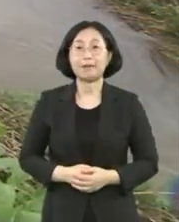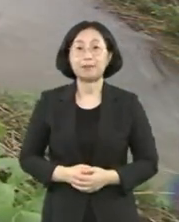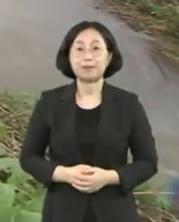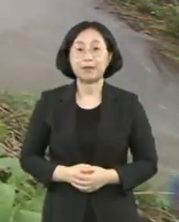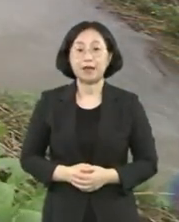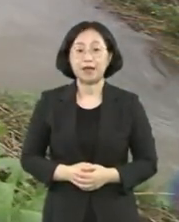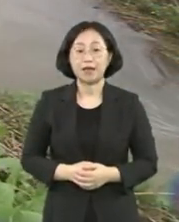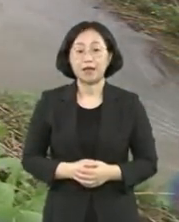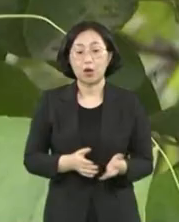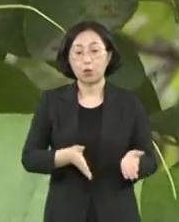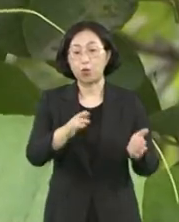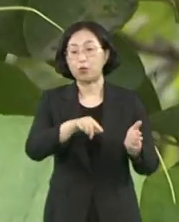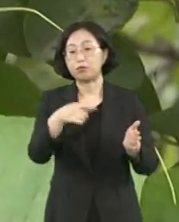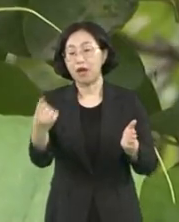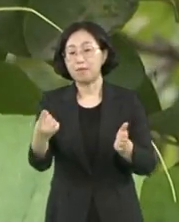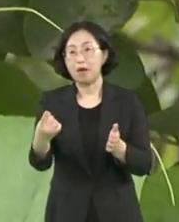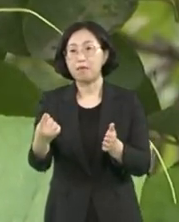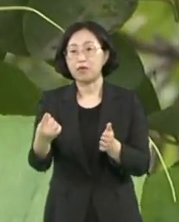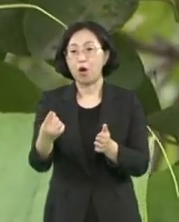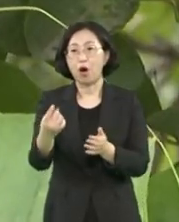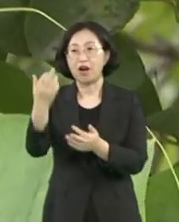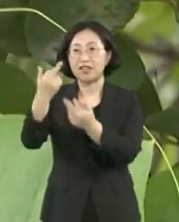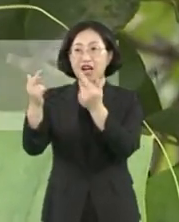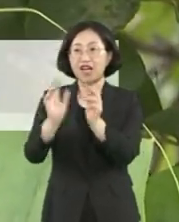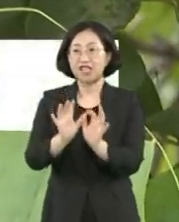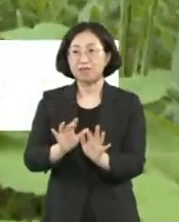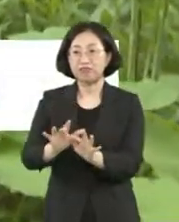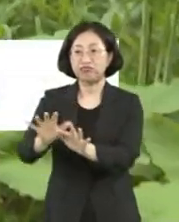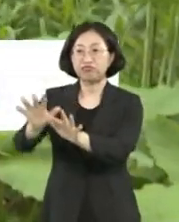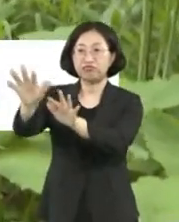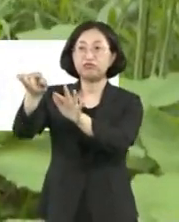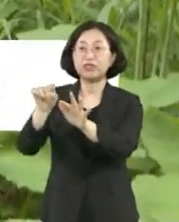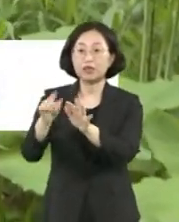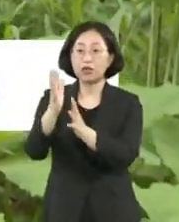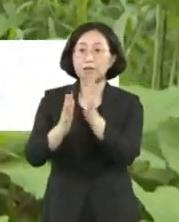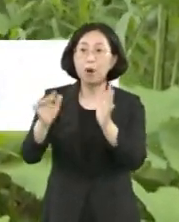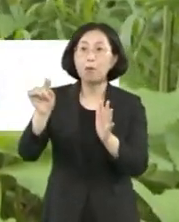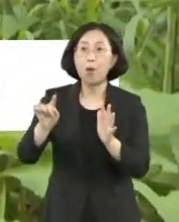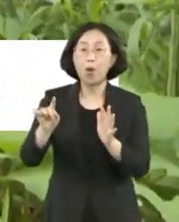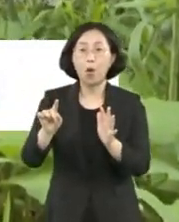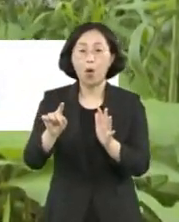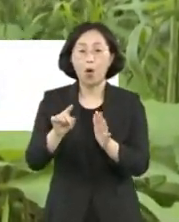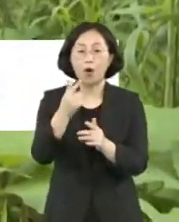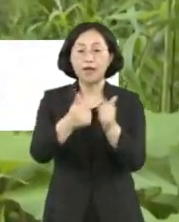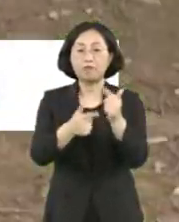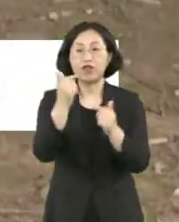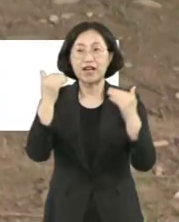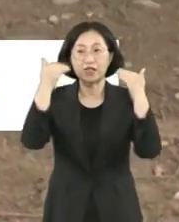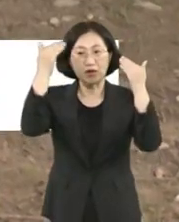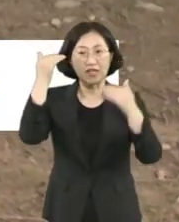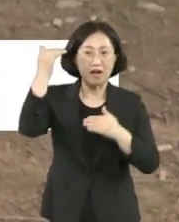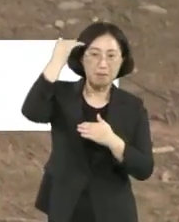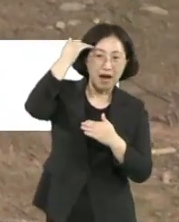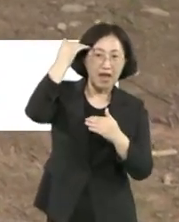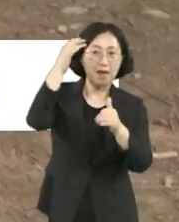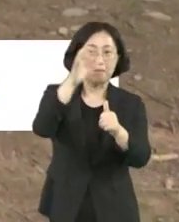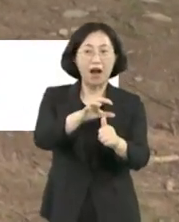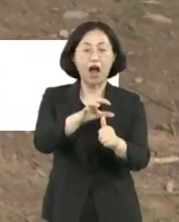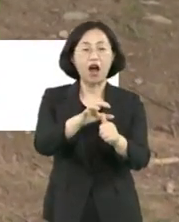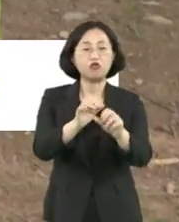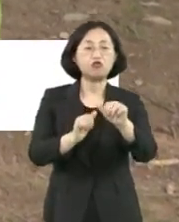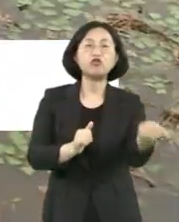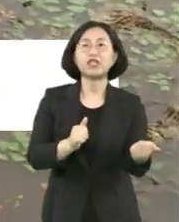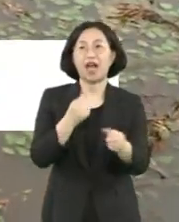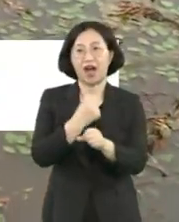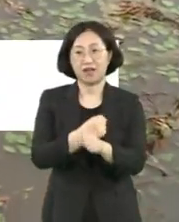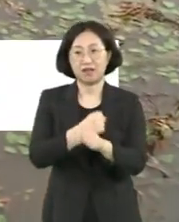도로변 언덕부터 깊은 산까지 가시박으로 뒤덮였습니다. 가시박은 나무 생장을 막아 고사시키는 주범입니다.